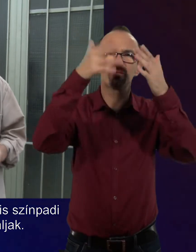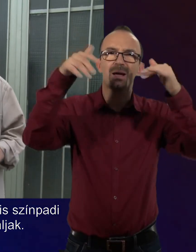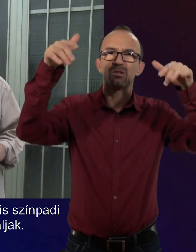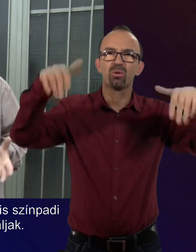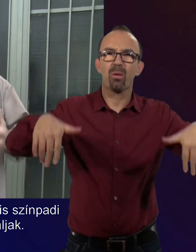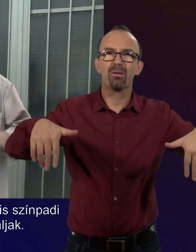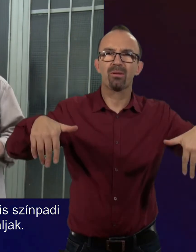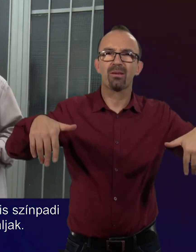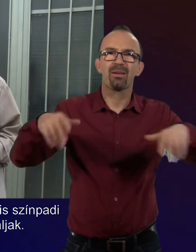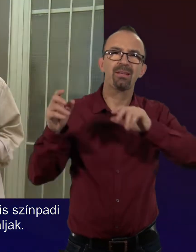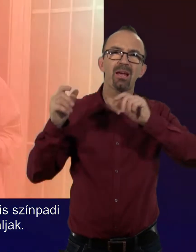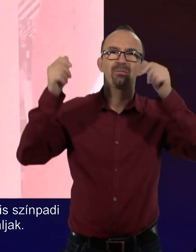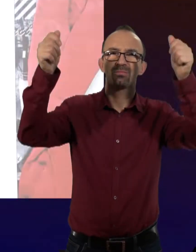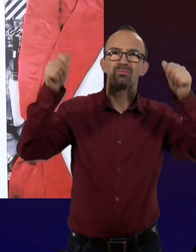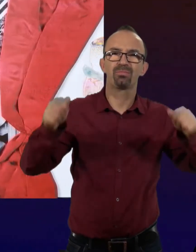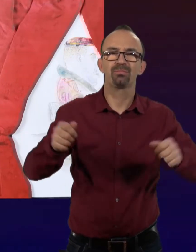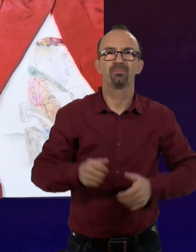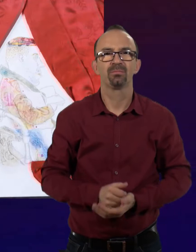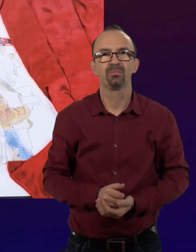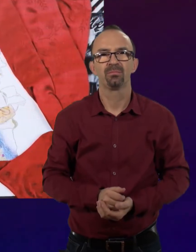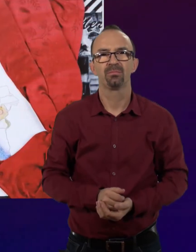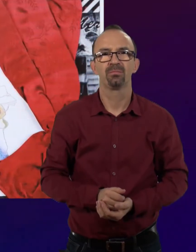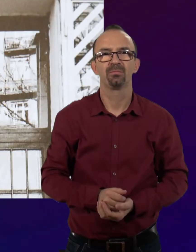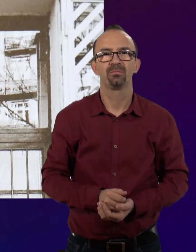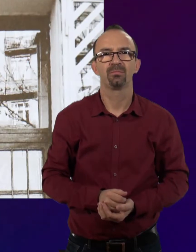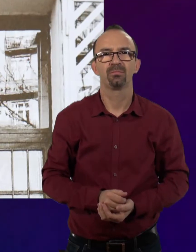bársony függönyt ide applikáljak.